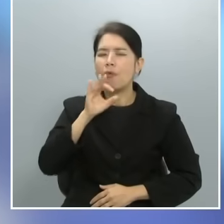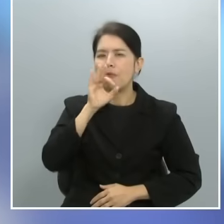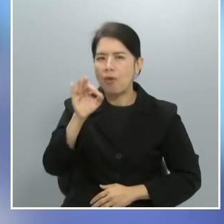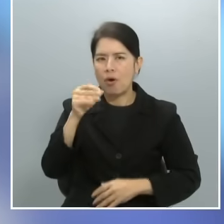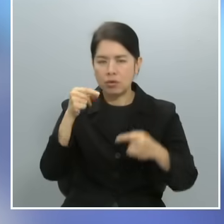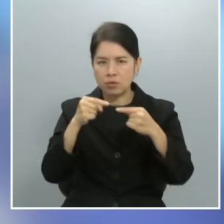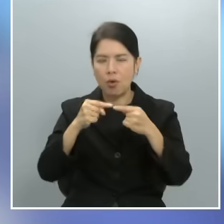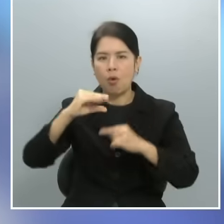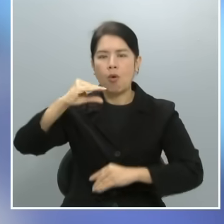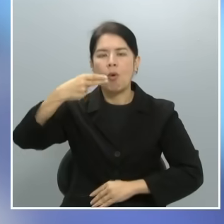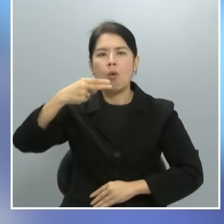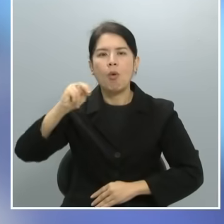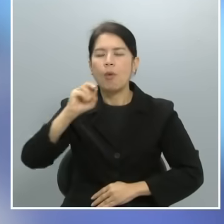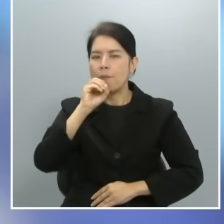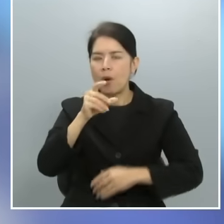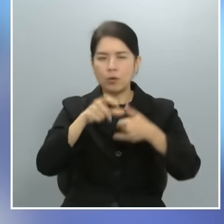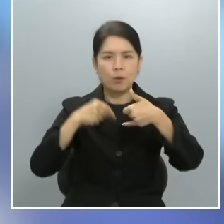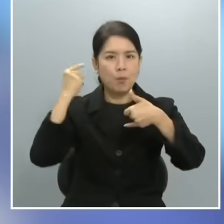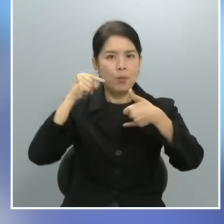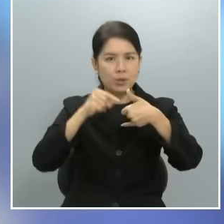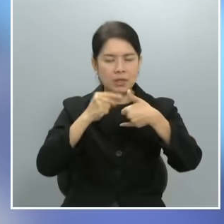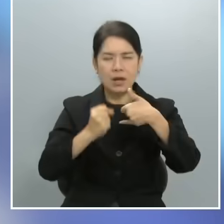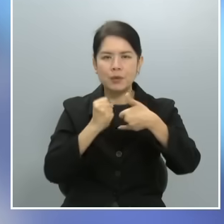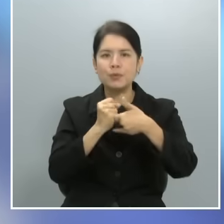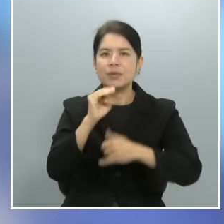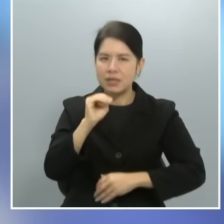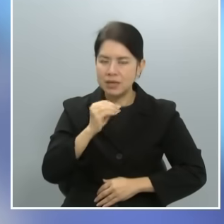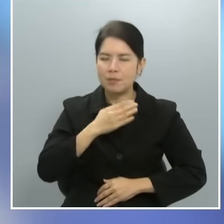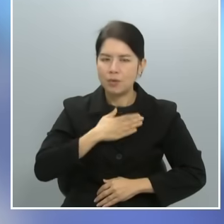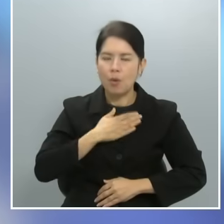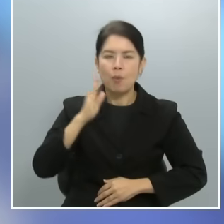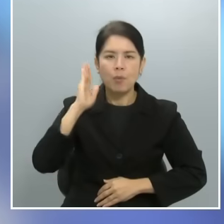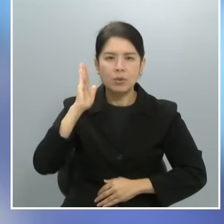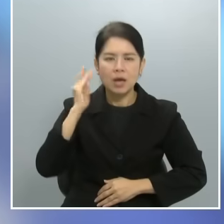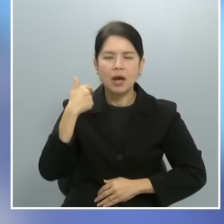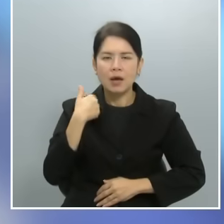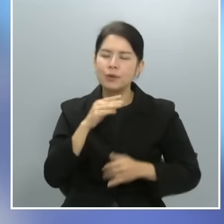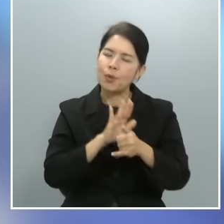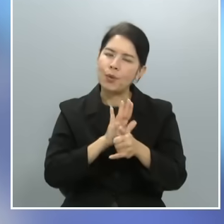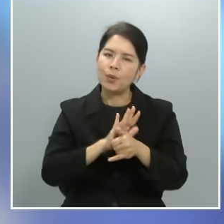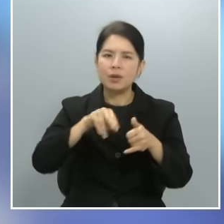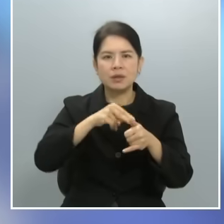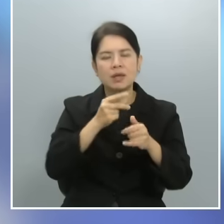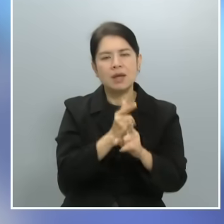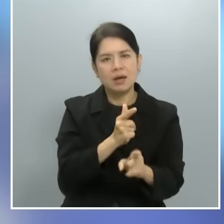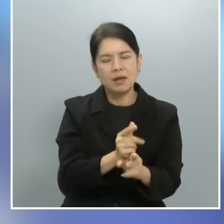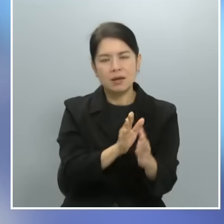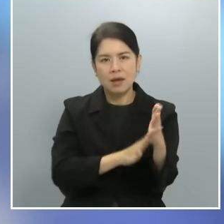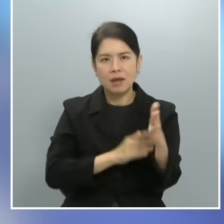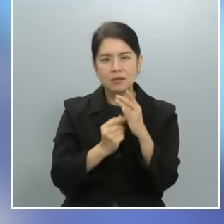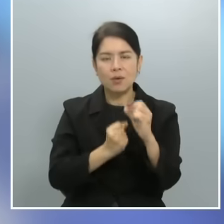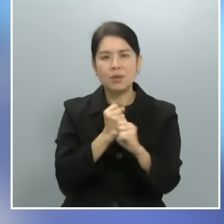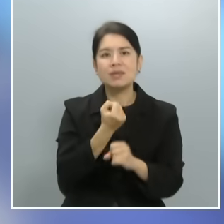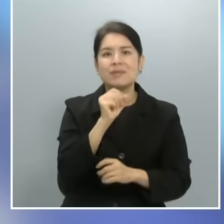ถูกผู้หญิงคนหนึ่งอายุ40ปีคบหาเลี้ยงดูกันมาครับ18ปีหลอกขายรถหรูนะฮะแล้วก็ทรัพย์สินเนี่ยจนกระทั่งเขาหม